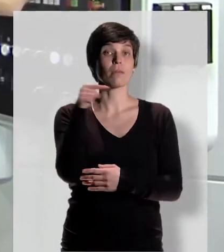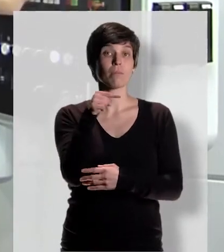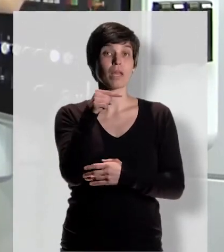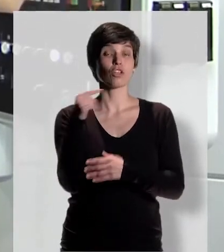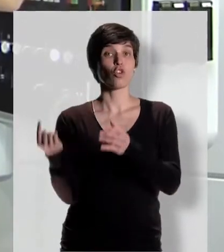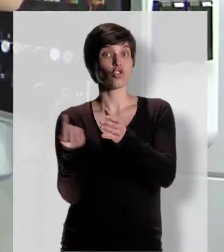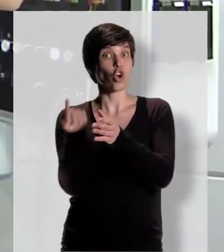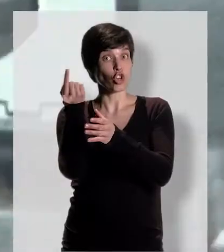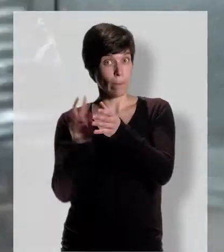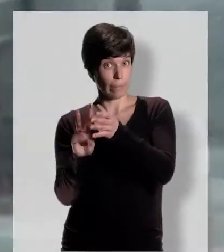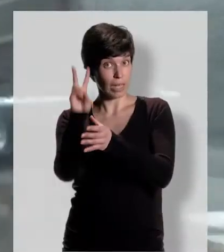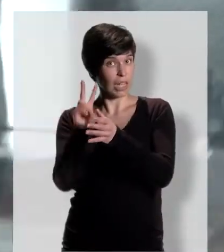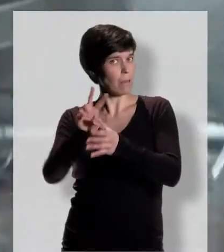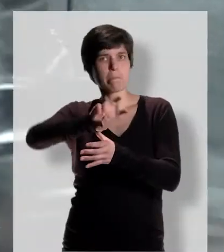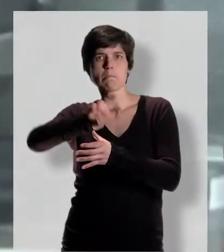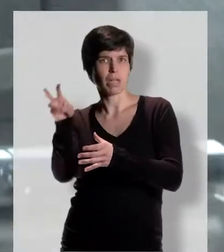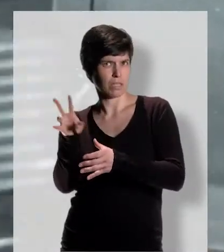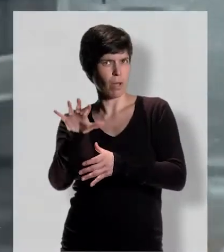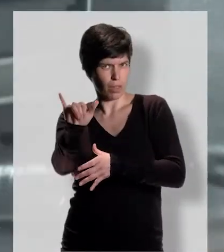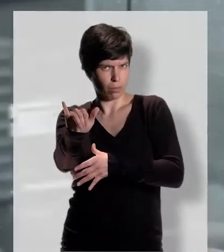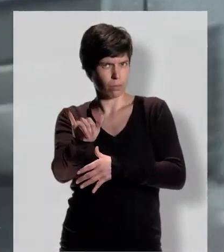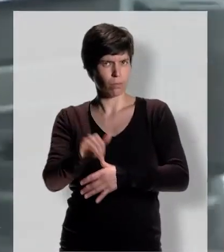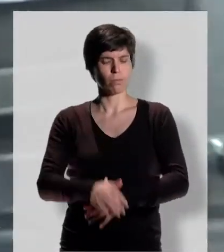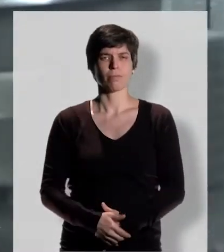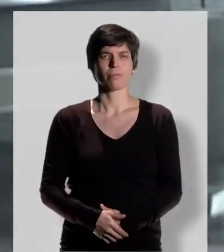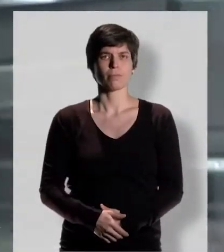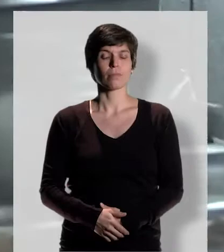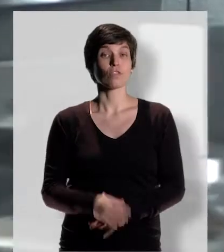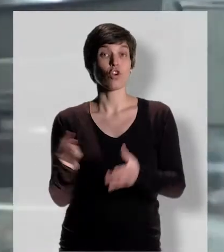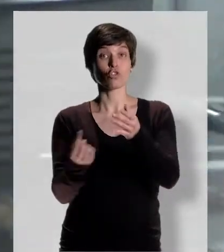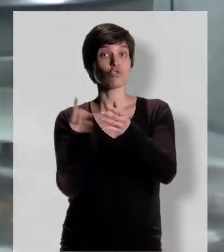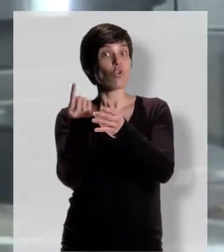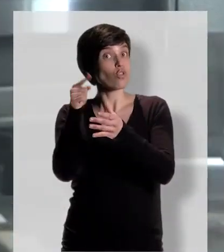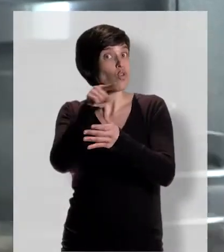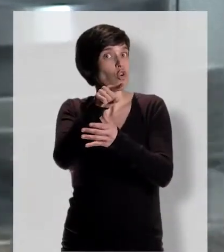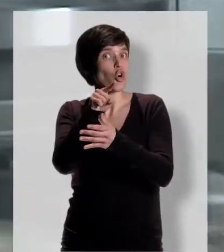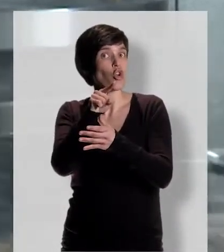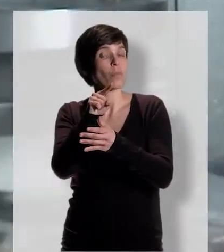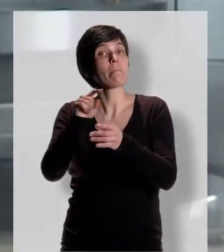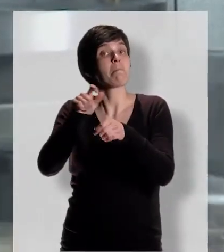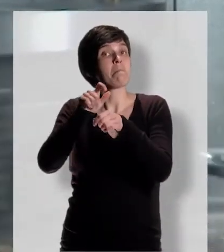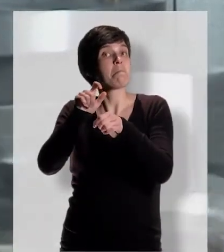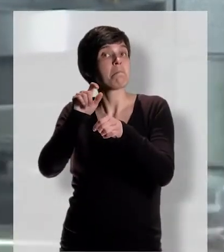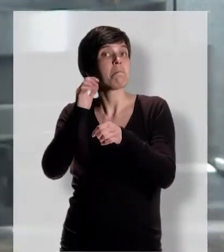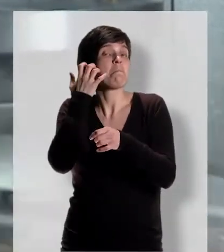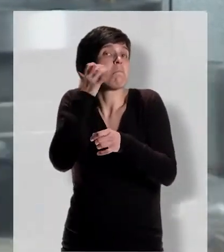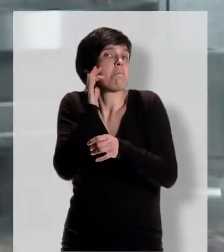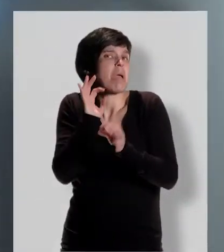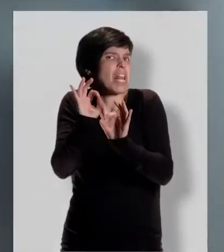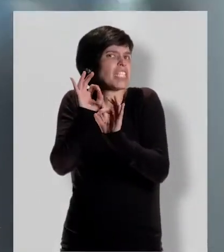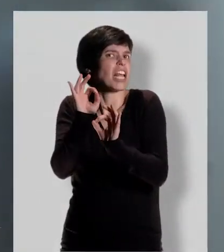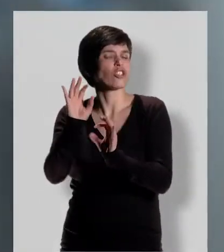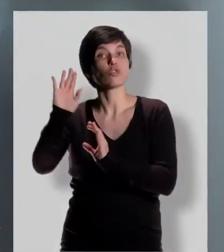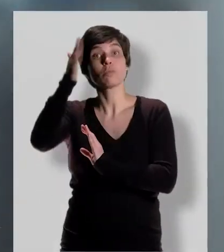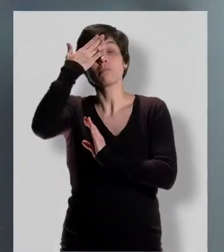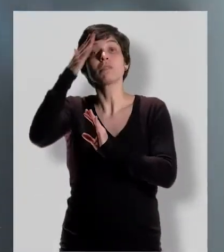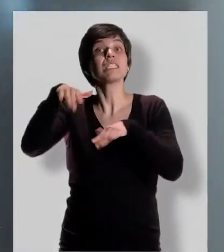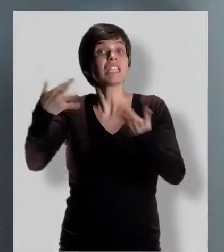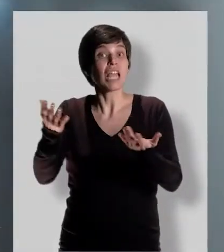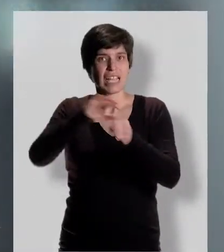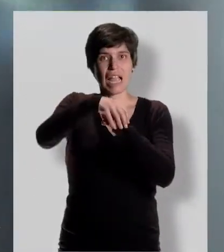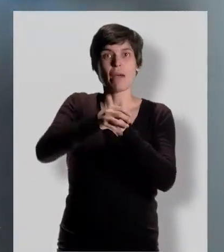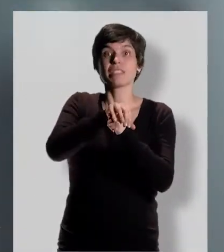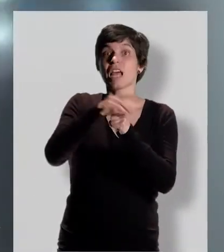Hemen beste torno vertikal batekogu. Torno honeteko berezitasun nagusia da, kabezal bikoitza dekola eta